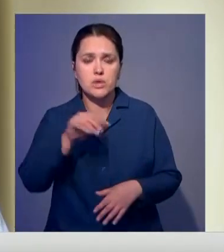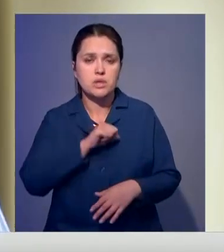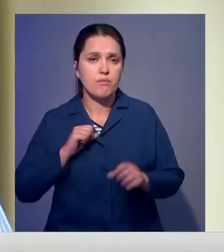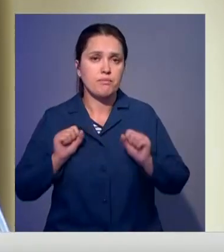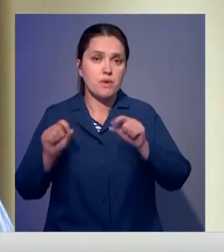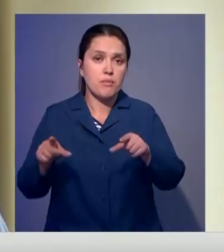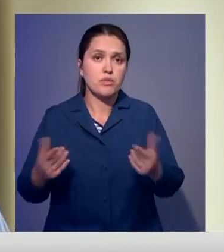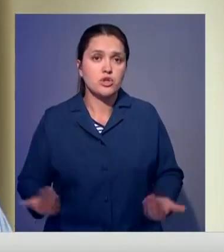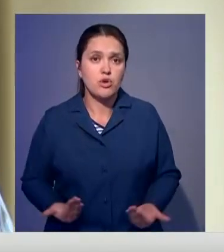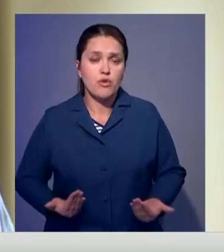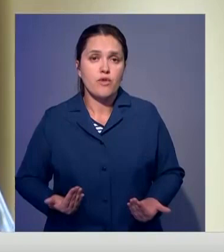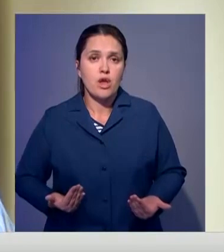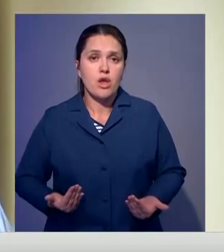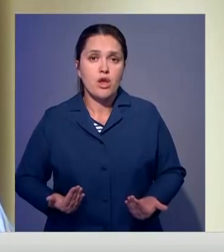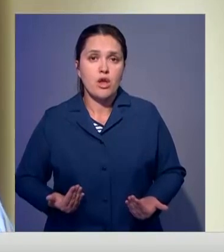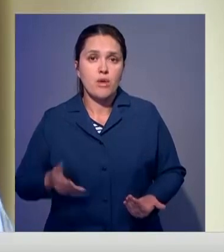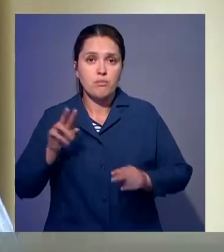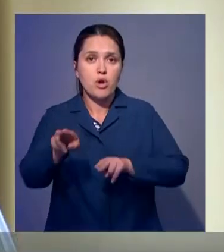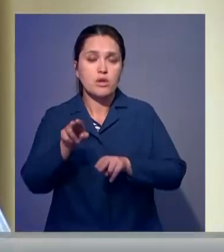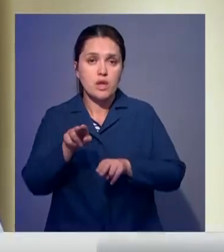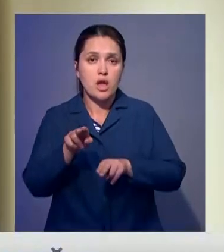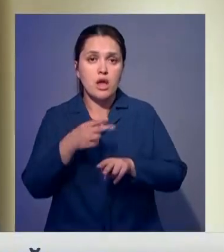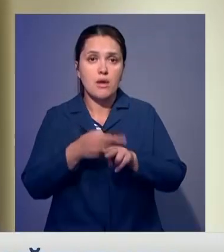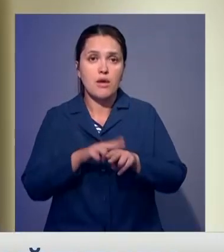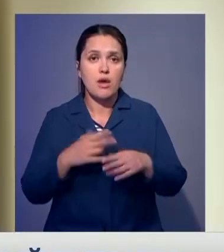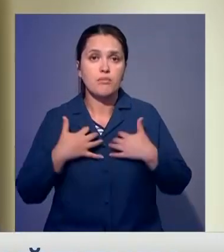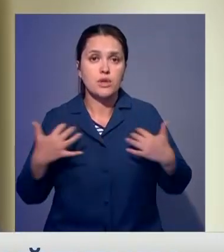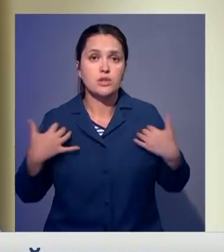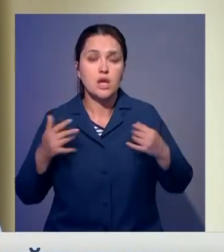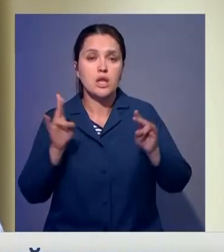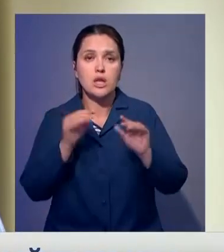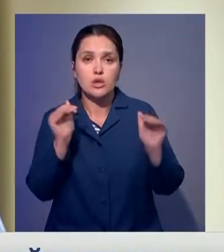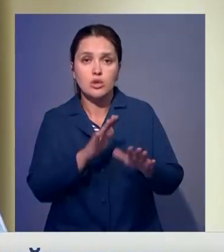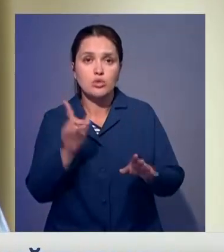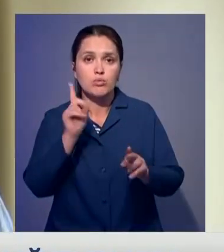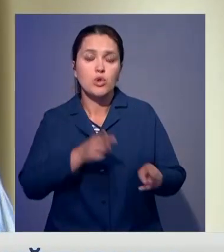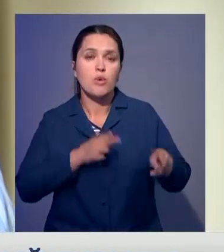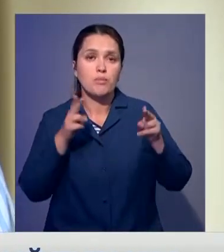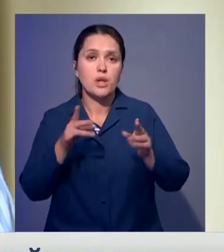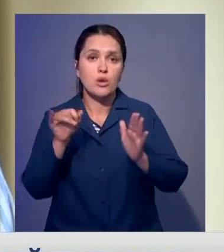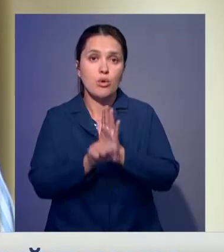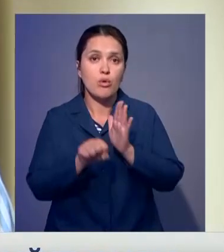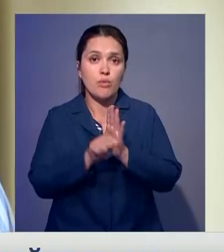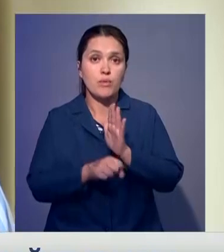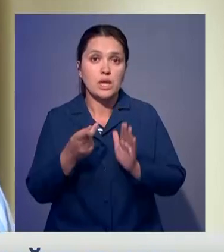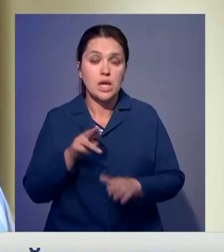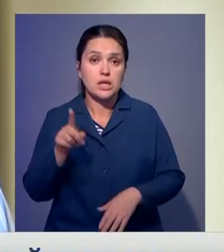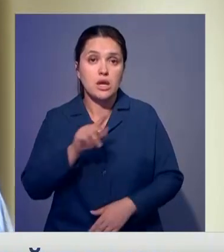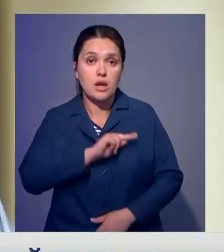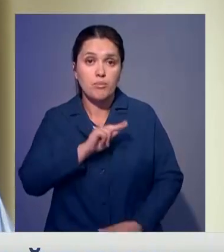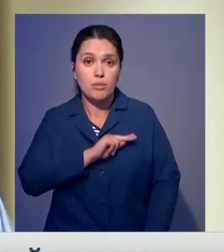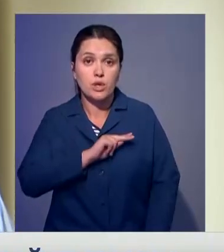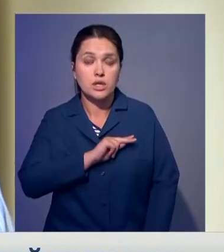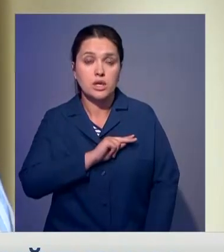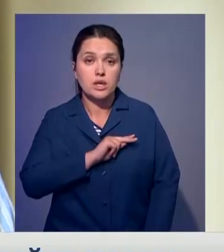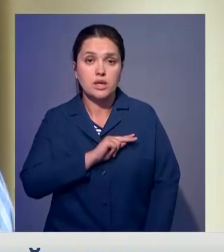живут, пусть его браконьеры стреляют, пусть его чиновники стреляют, но только не трогайте, чтобы кто-то сюда приехал. Ну, это же для них работа.